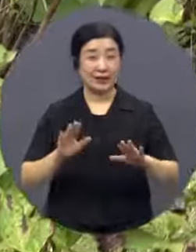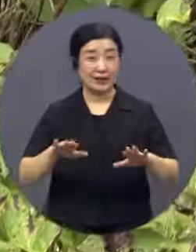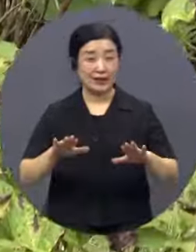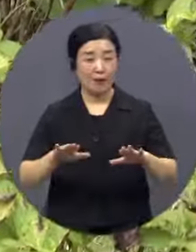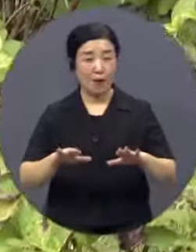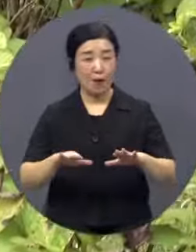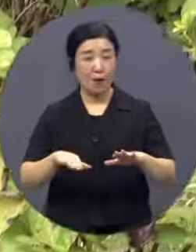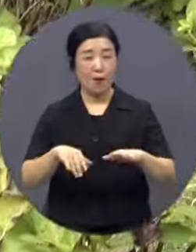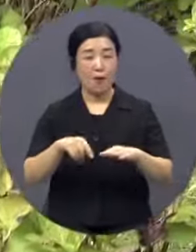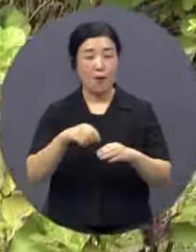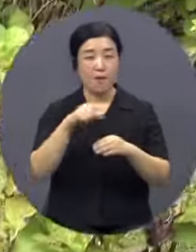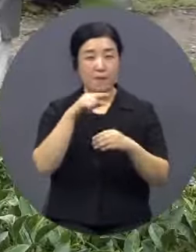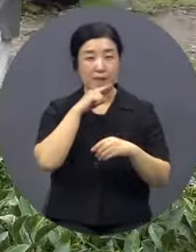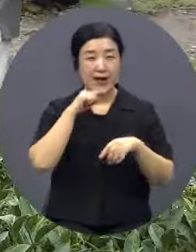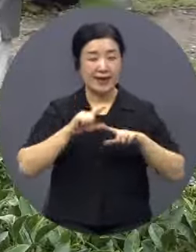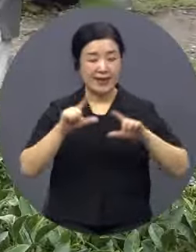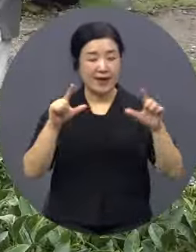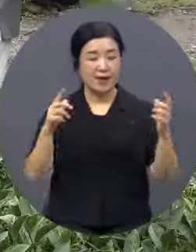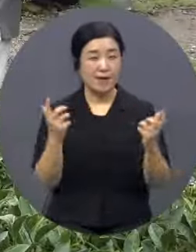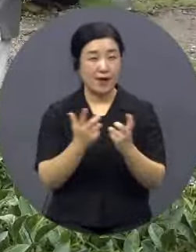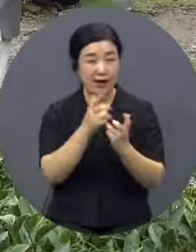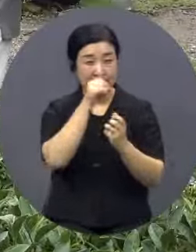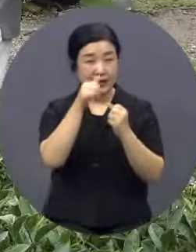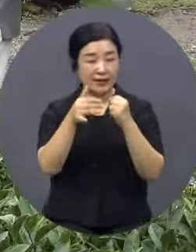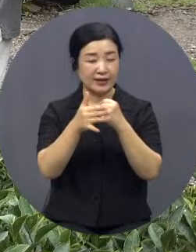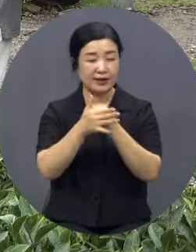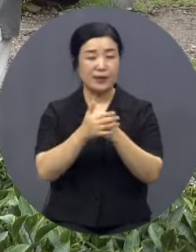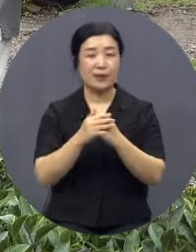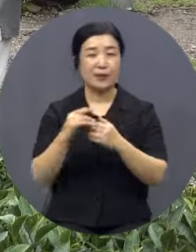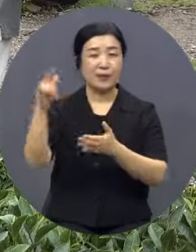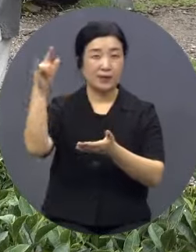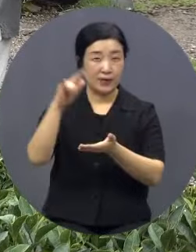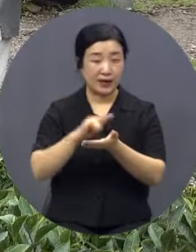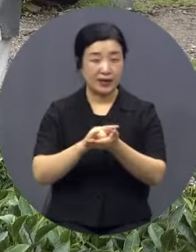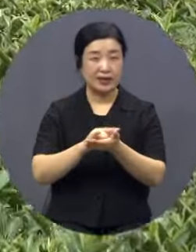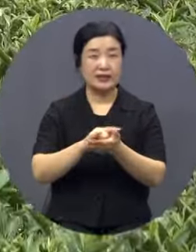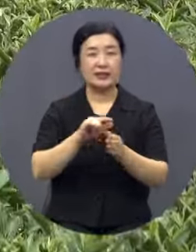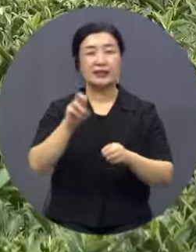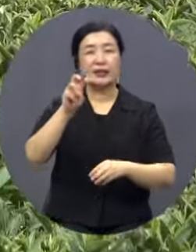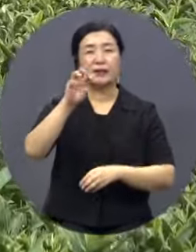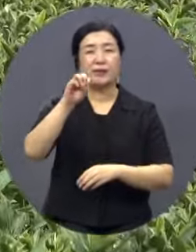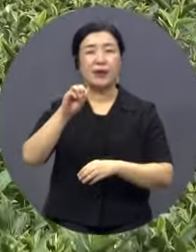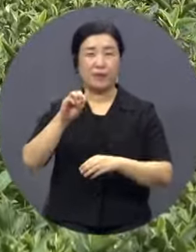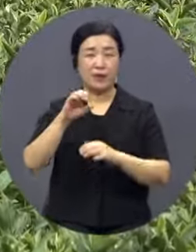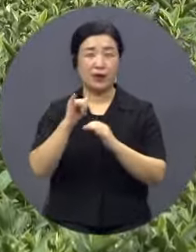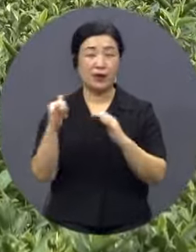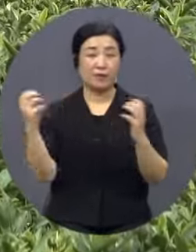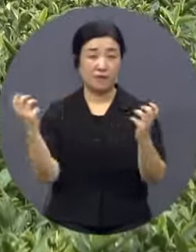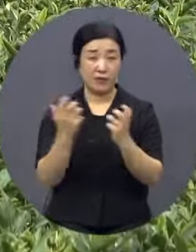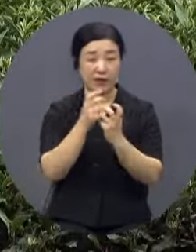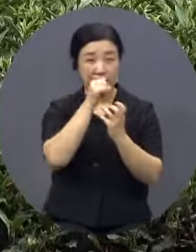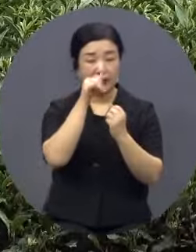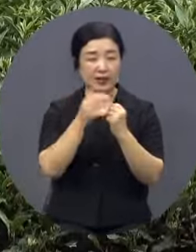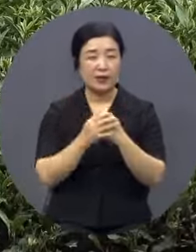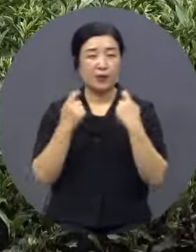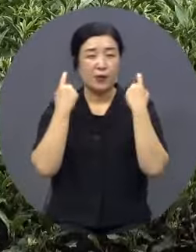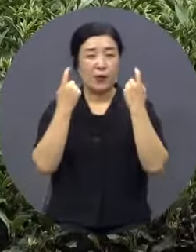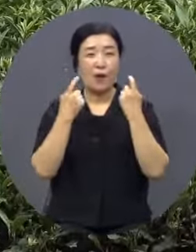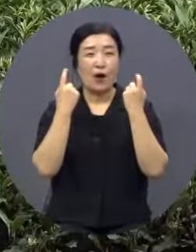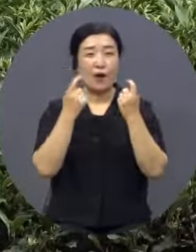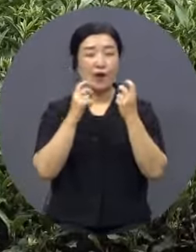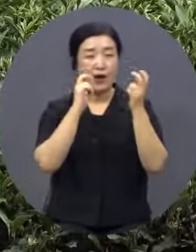황금 연휴 기간 동안 제주를 찾는 귀성객과 관광객이 30만 명에 이를 것으로 예상되면서